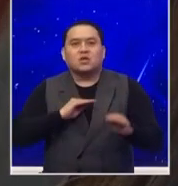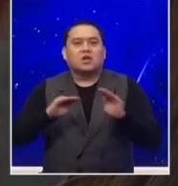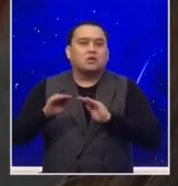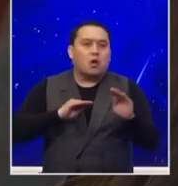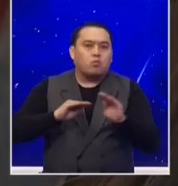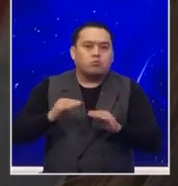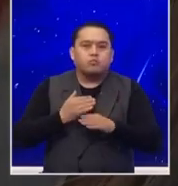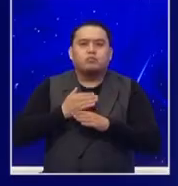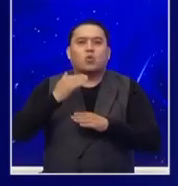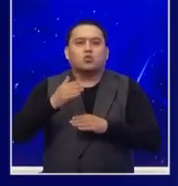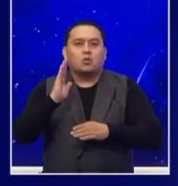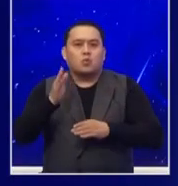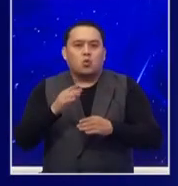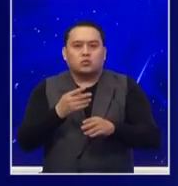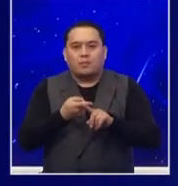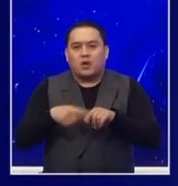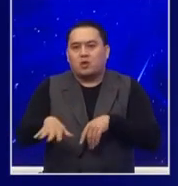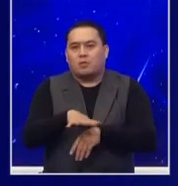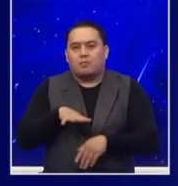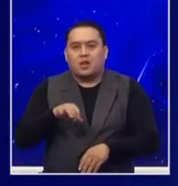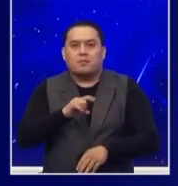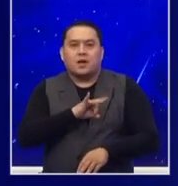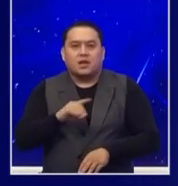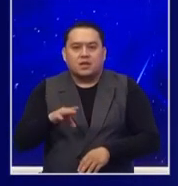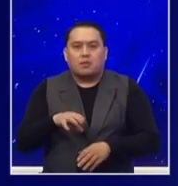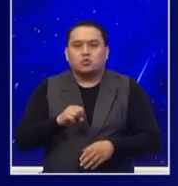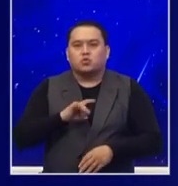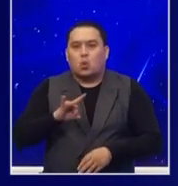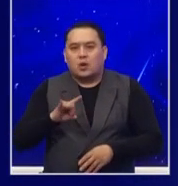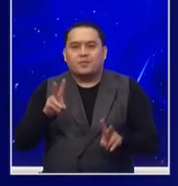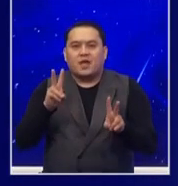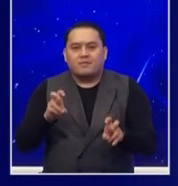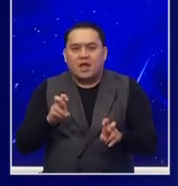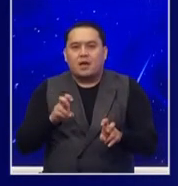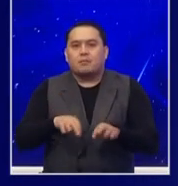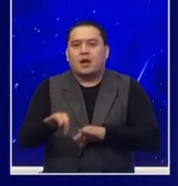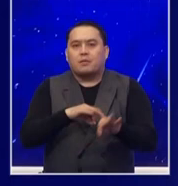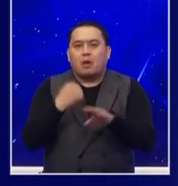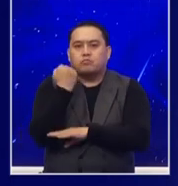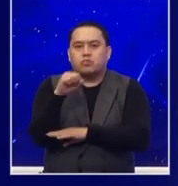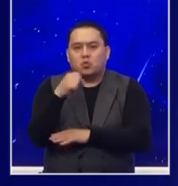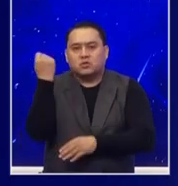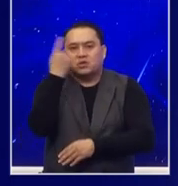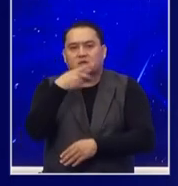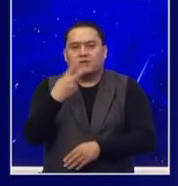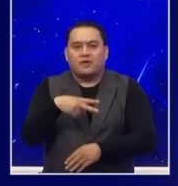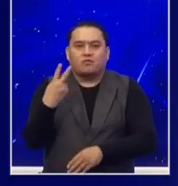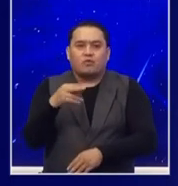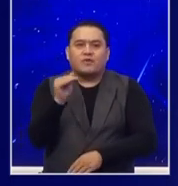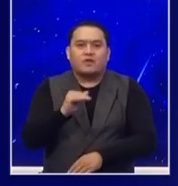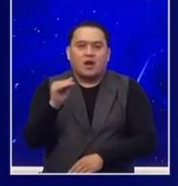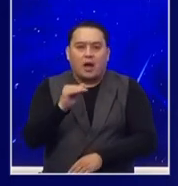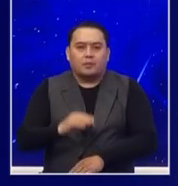разработки. Позже оно будет доступно на площадках Play Market и App Store. Имена победителей проекта будут известны 22